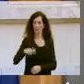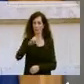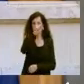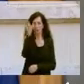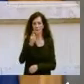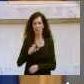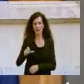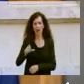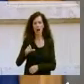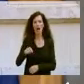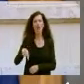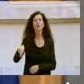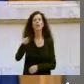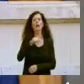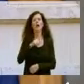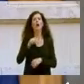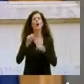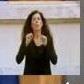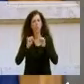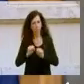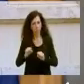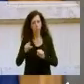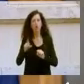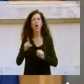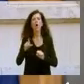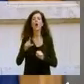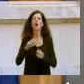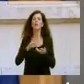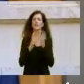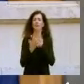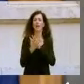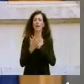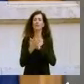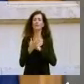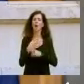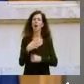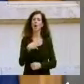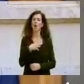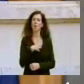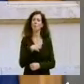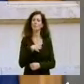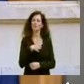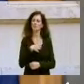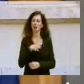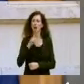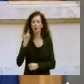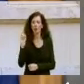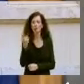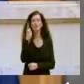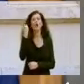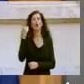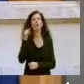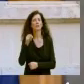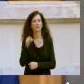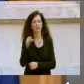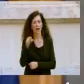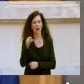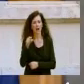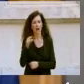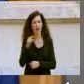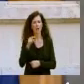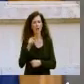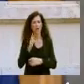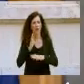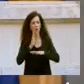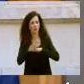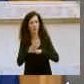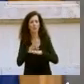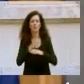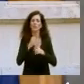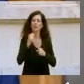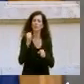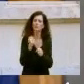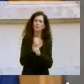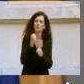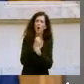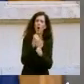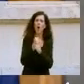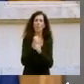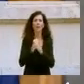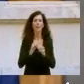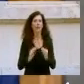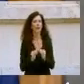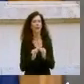diventare commissari straordinari per realizzare opere in tutta urgenza di edilizia scolastica